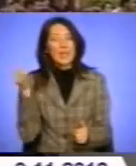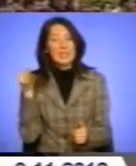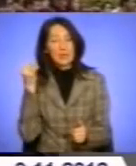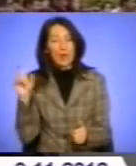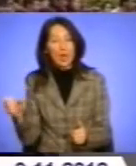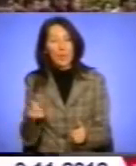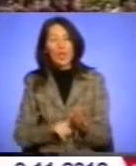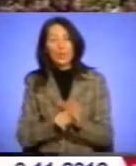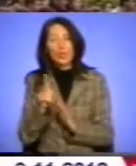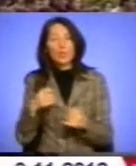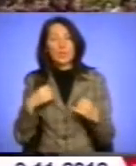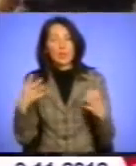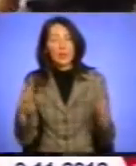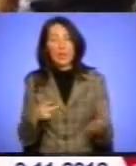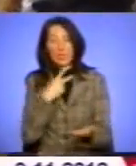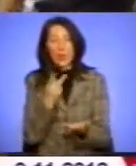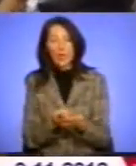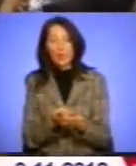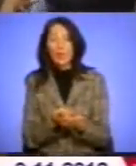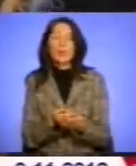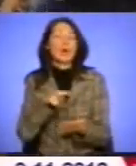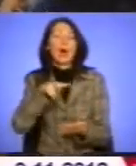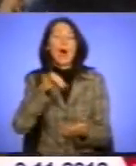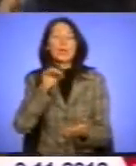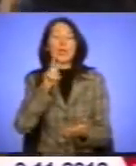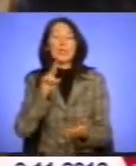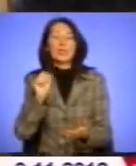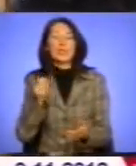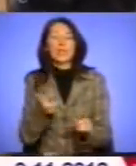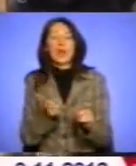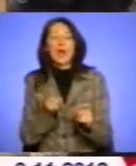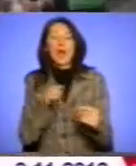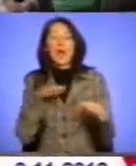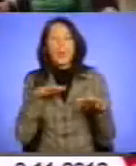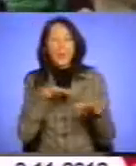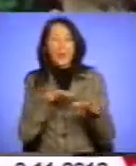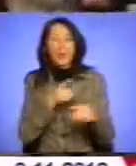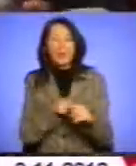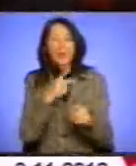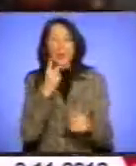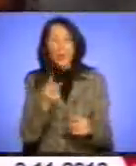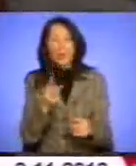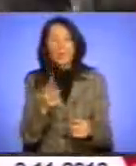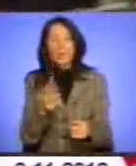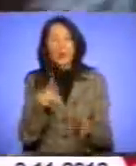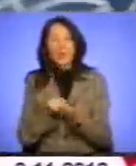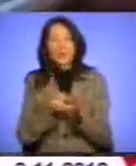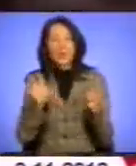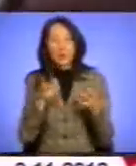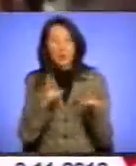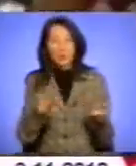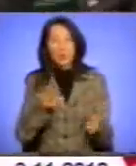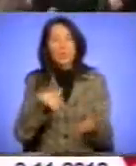Розпочалося святкування із показових лицарських боїв, які продемонстрували учасники клубу історичної реконструкції. Далі викладачі перевіряли